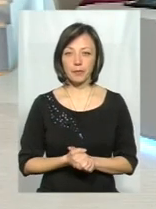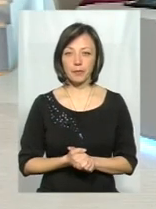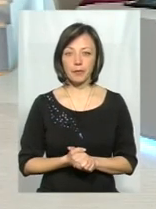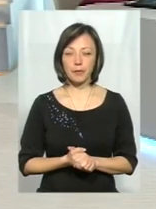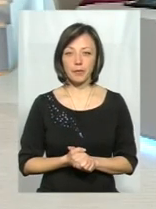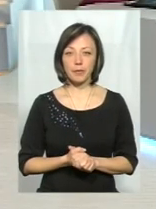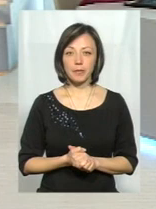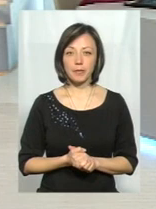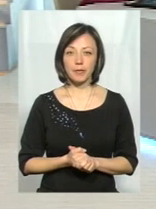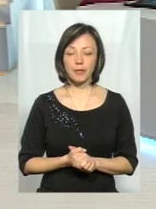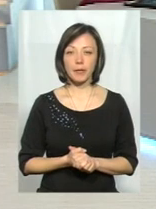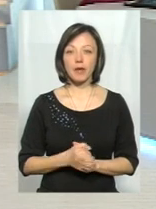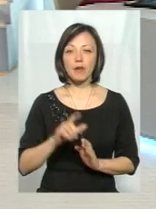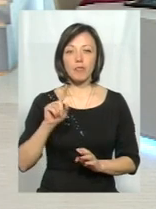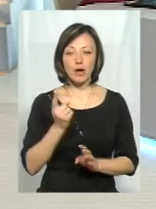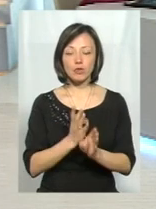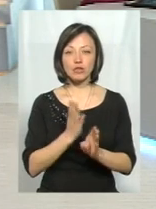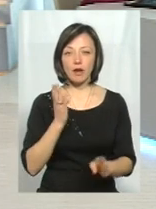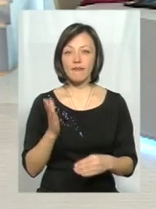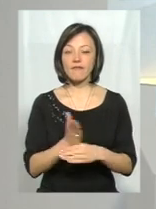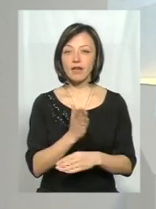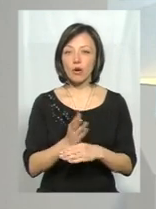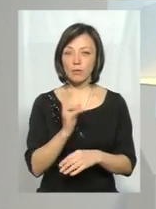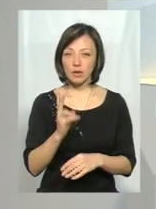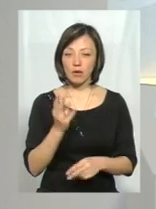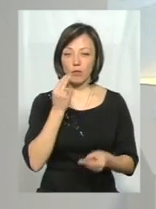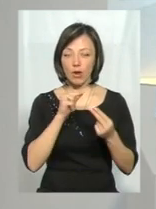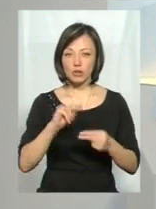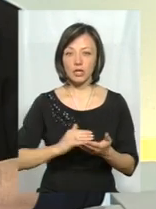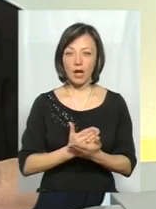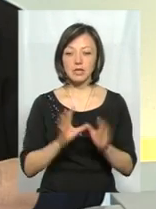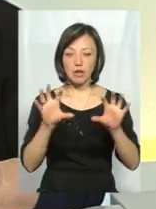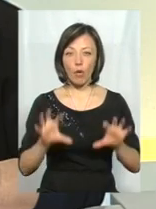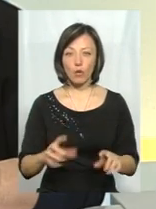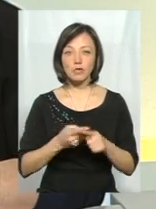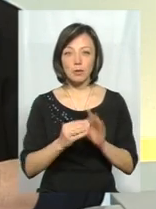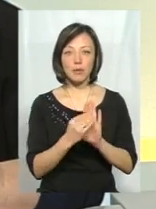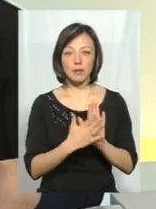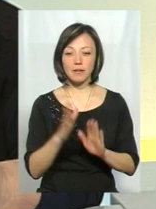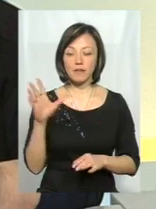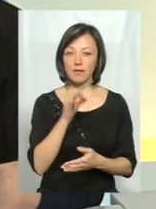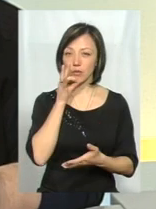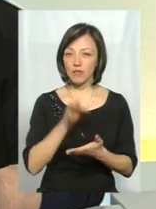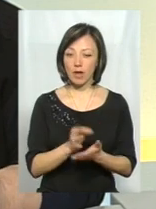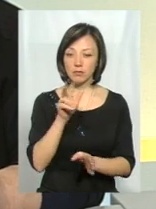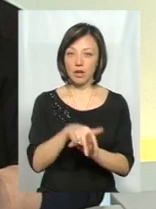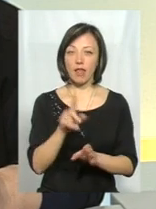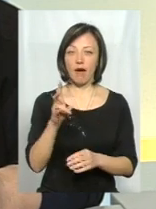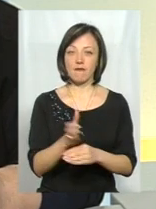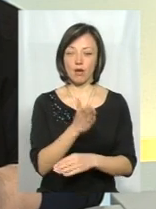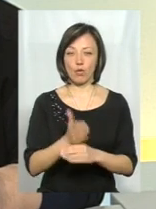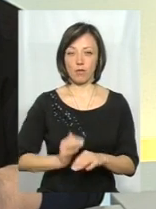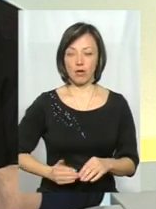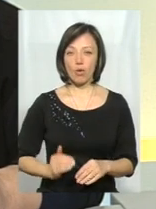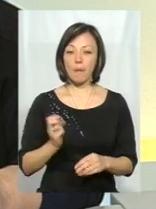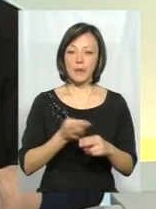В першу чергу виробник повинен покращувати якість, і законом це передбачено, що вся відповідальність лежить на виробникові,